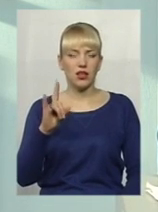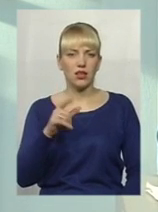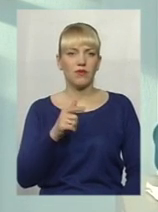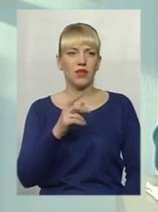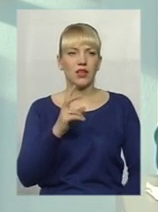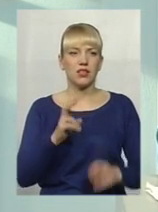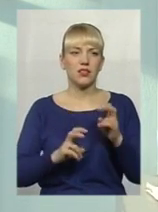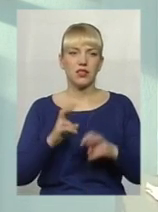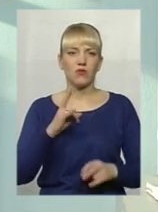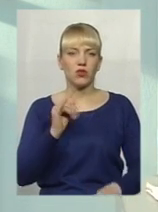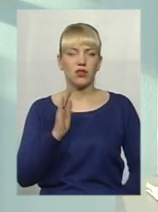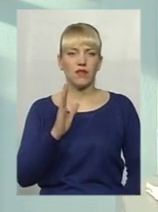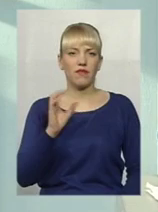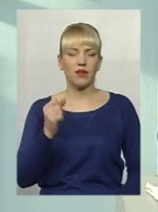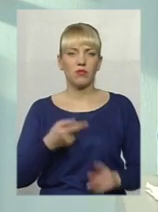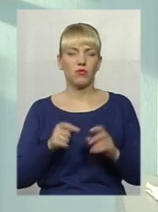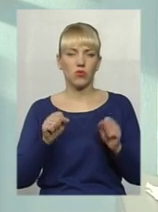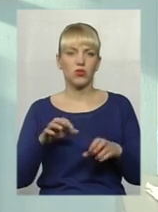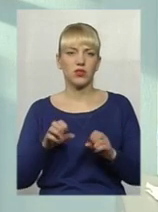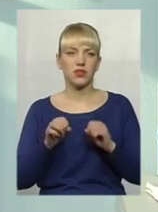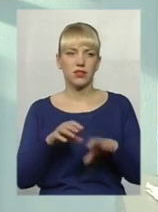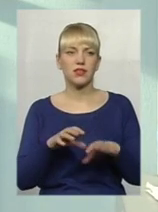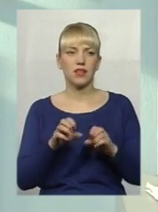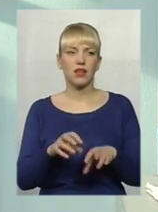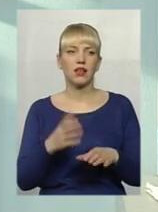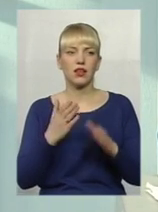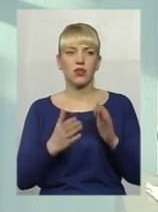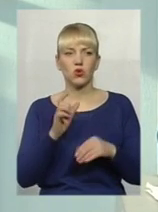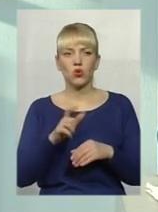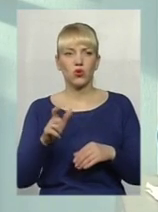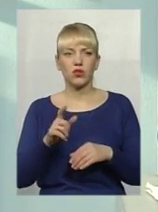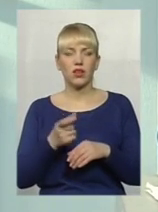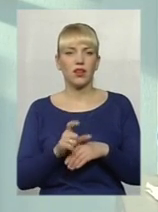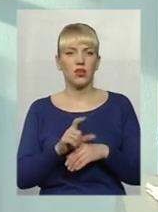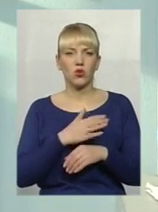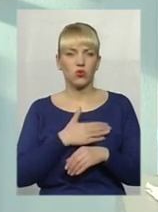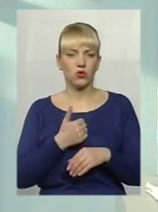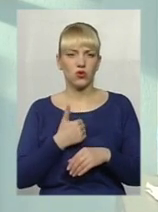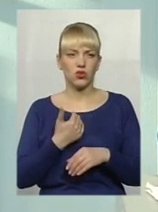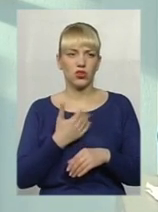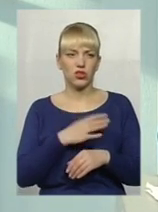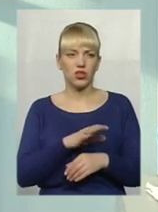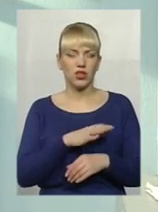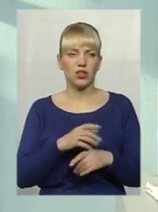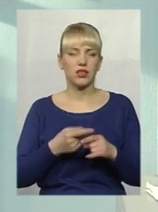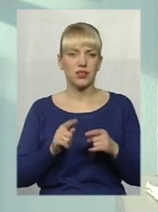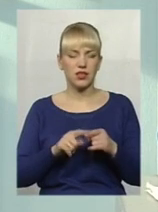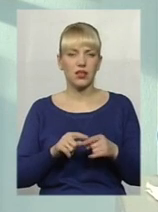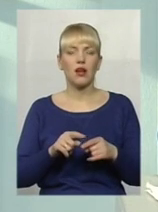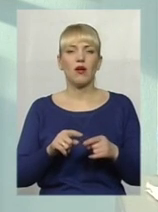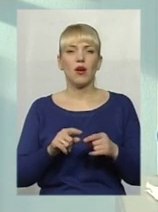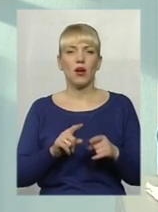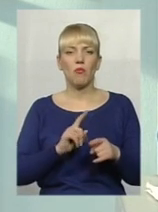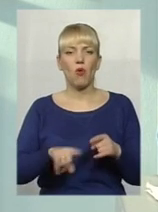«Нева». Це можна здати, якщо люди вже не дуже хочуть чекати цих мобільних пунктів, то туди піти,